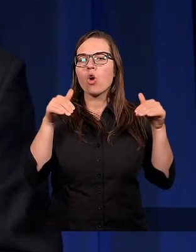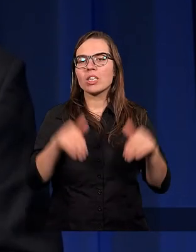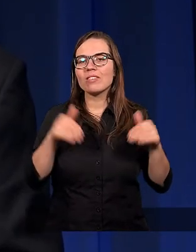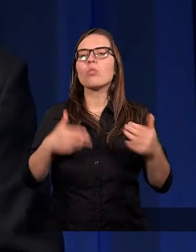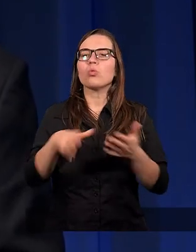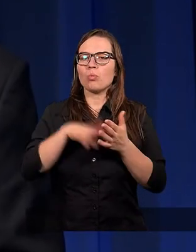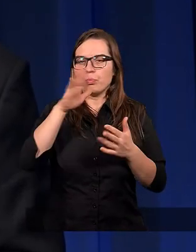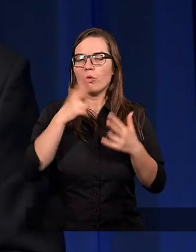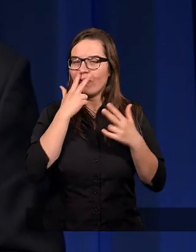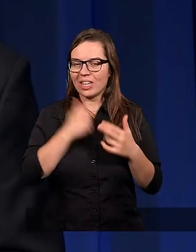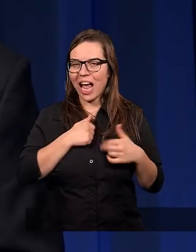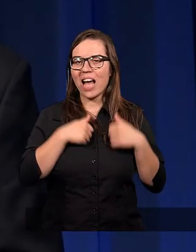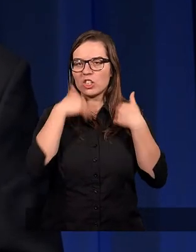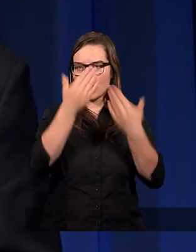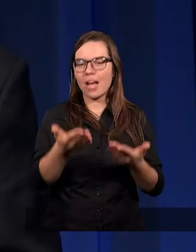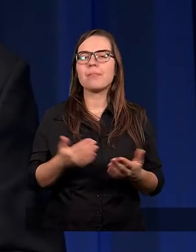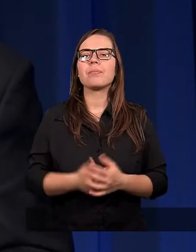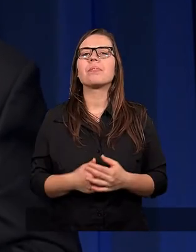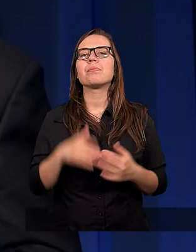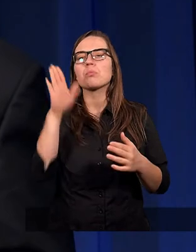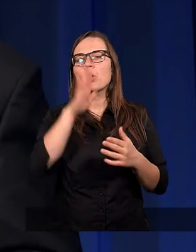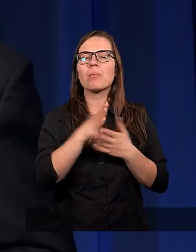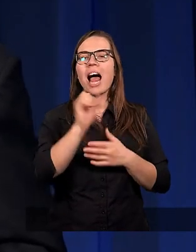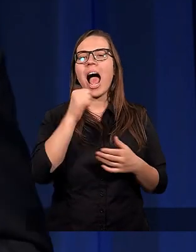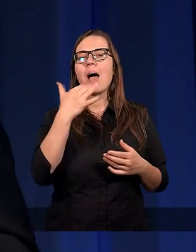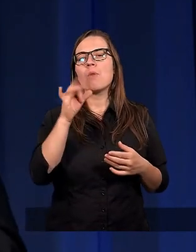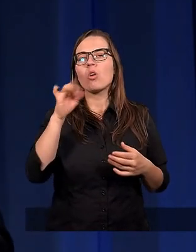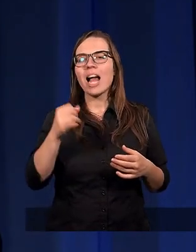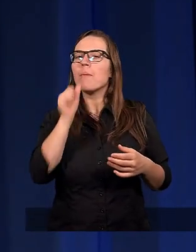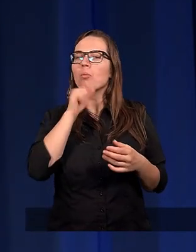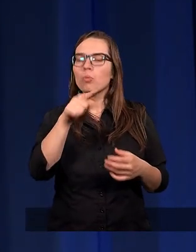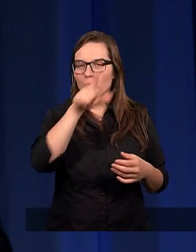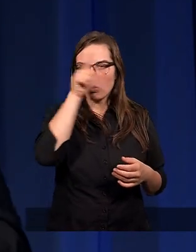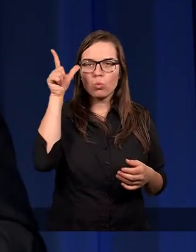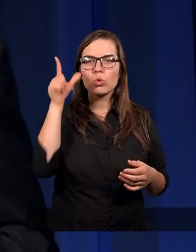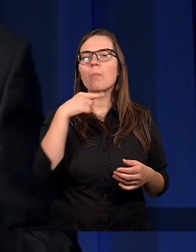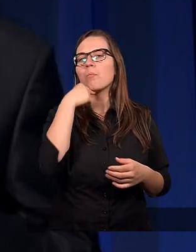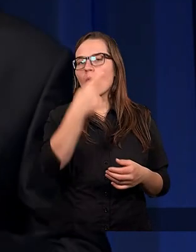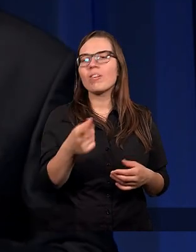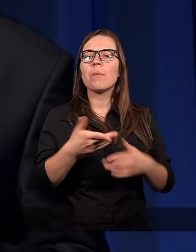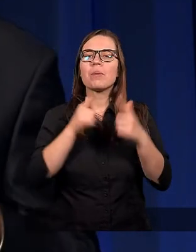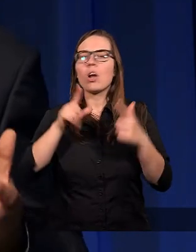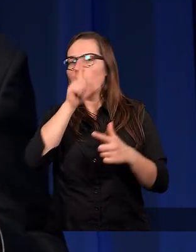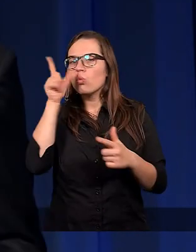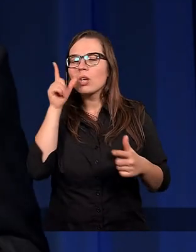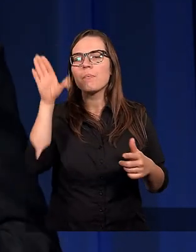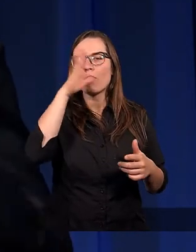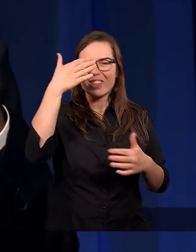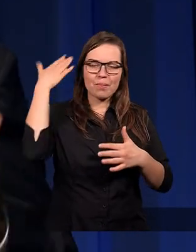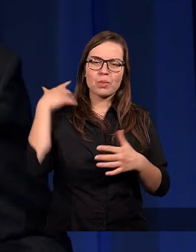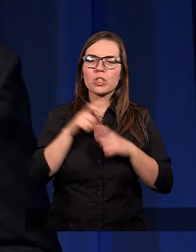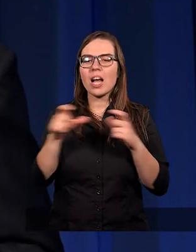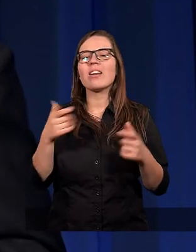jest wyrażona. Bóg tak naprawdę przez Amosa próbuje tym ludziom powiedzieć, że przed ludem Bożym tamtych czasów